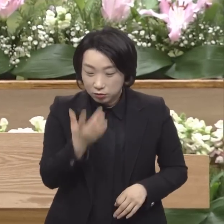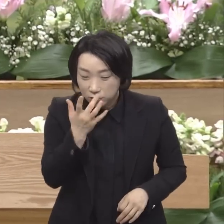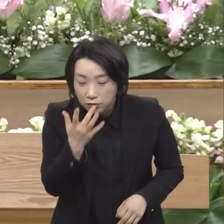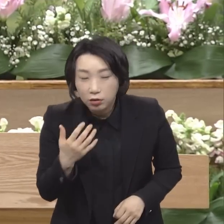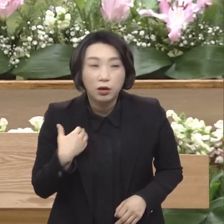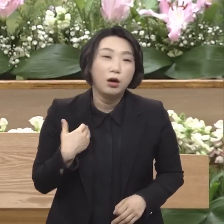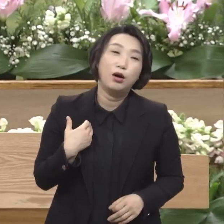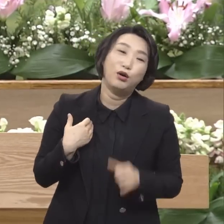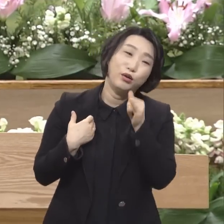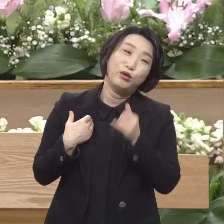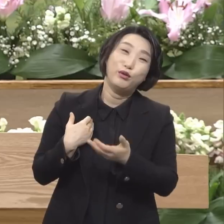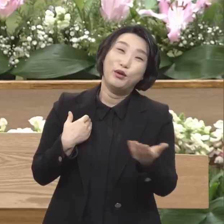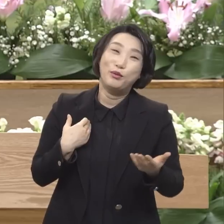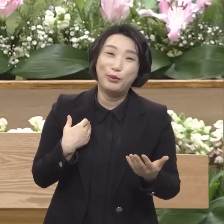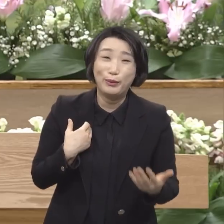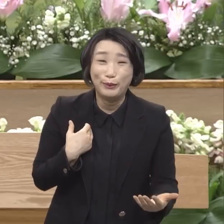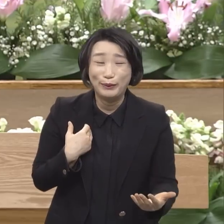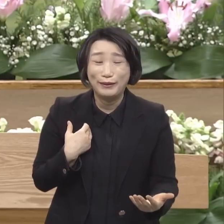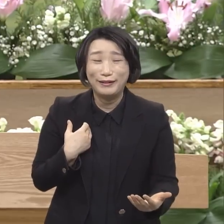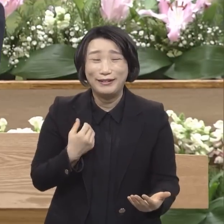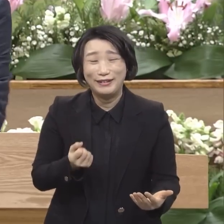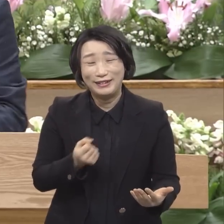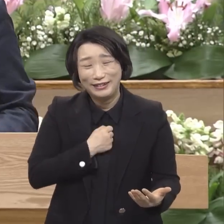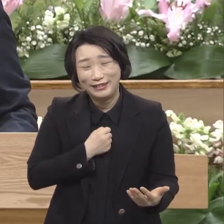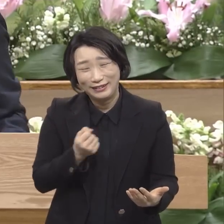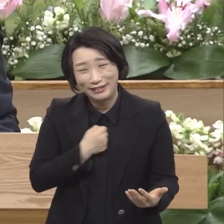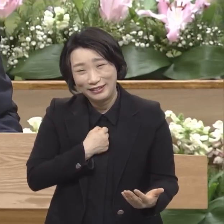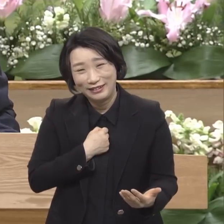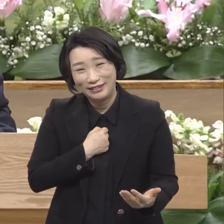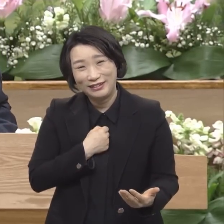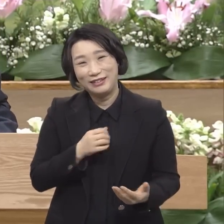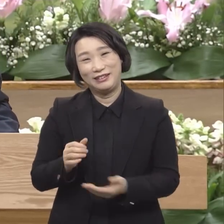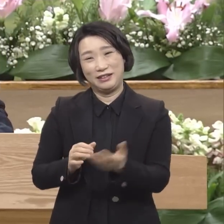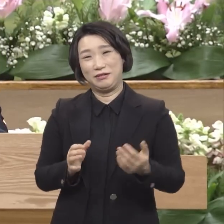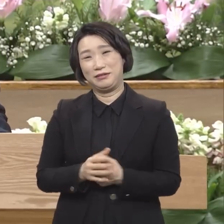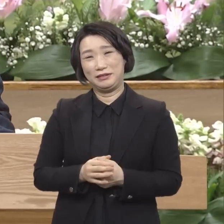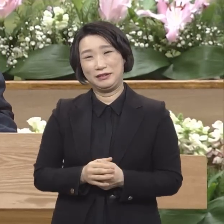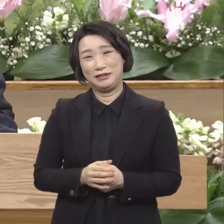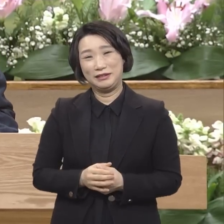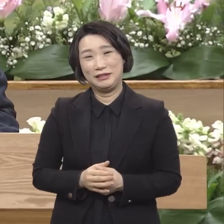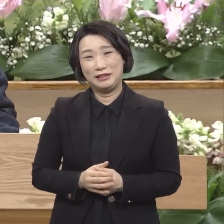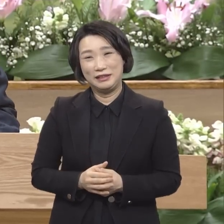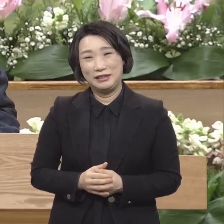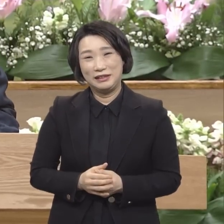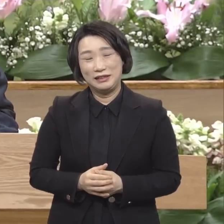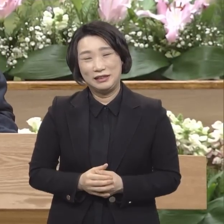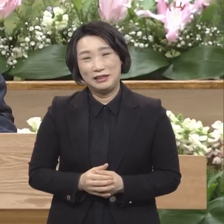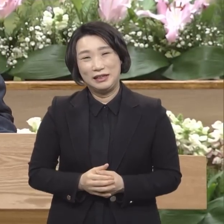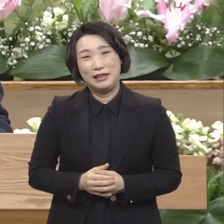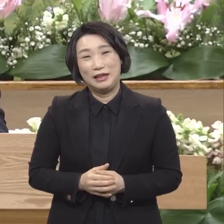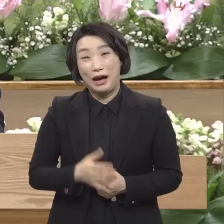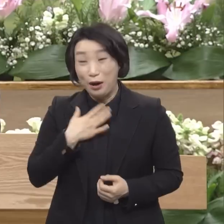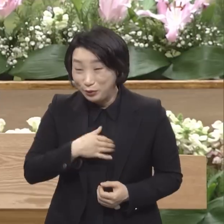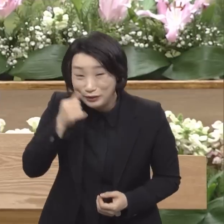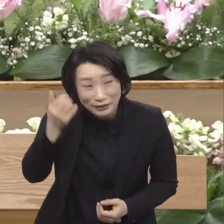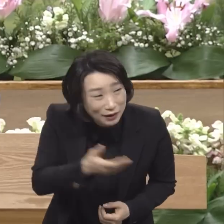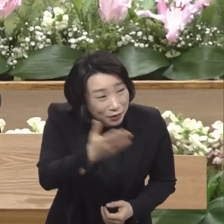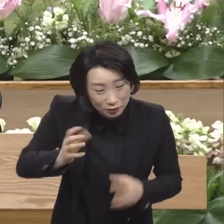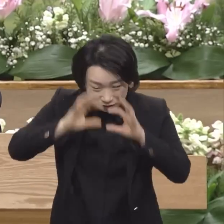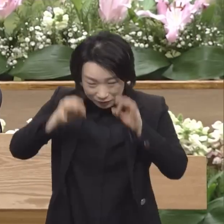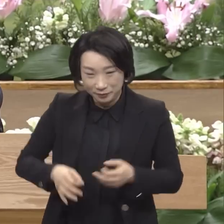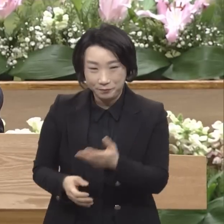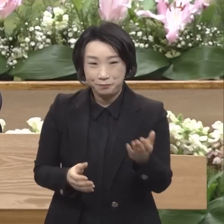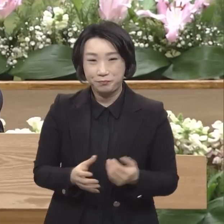자체를 심각하게 판단하며 알고 있느냐고 묻는 거예요. 알고 있느냐고 묻는